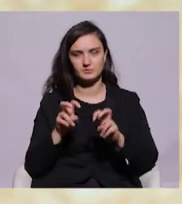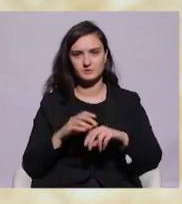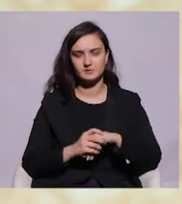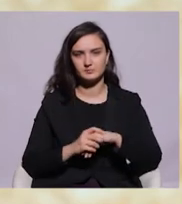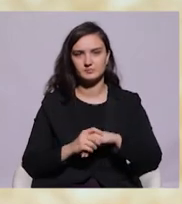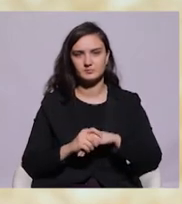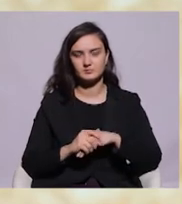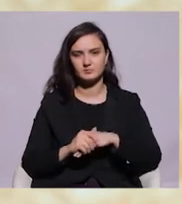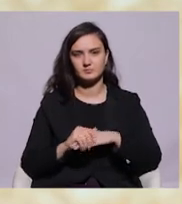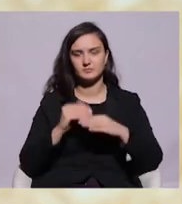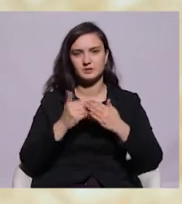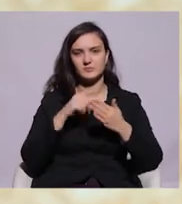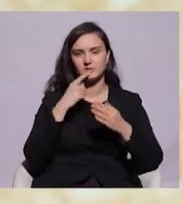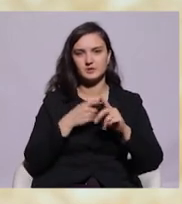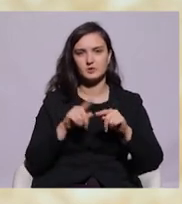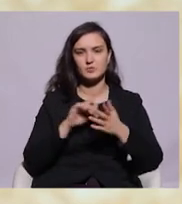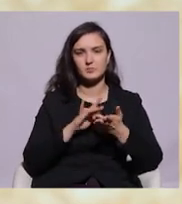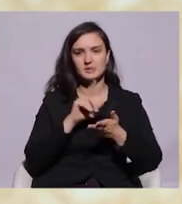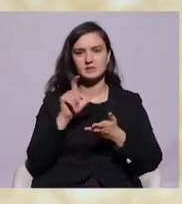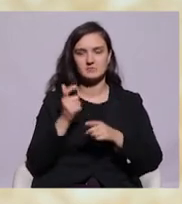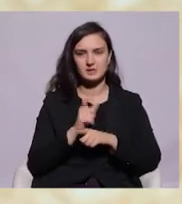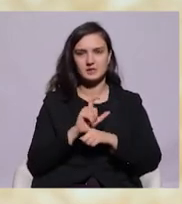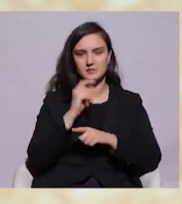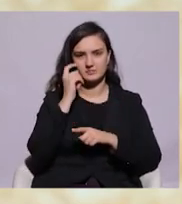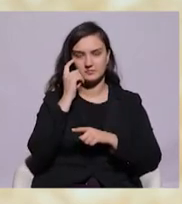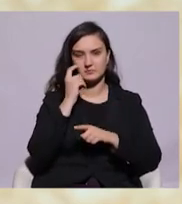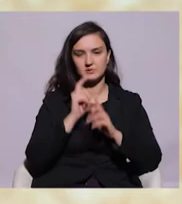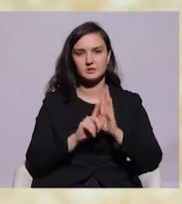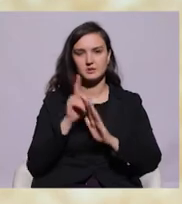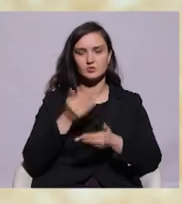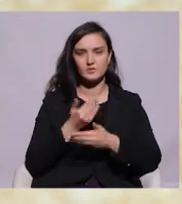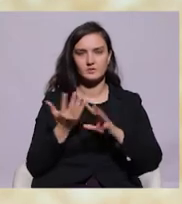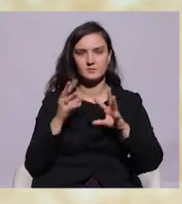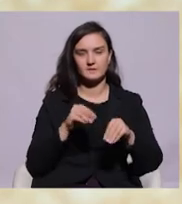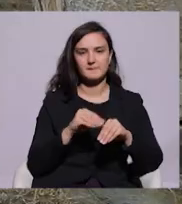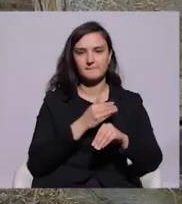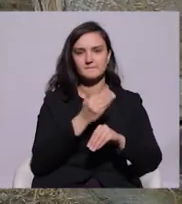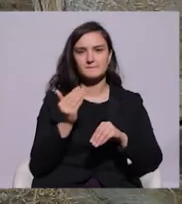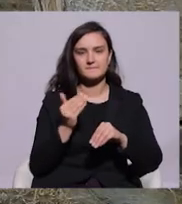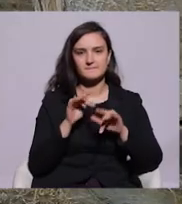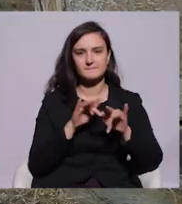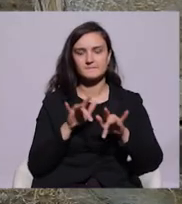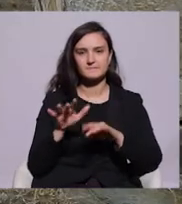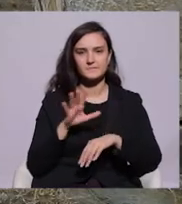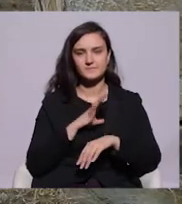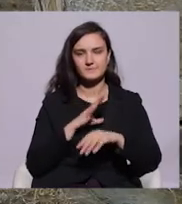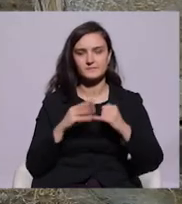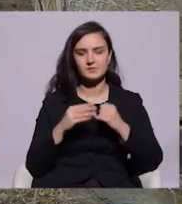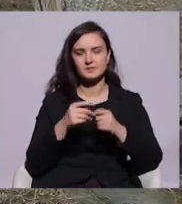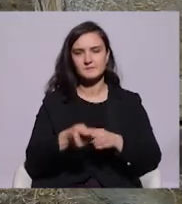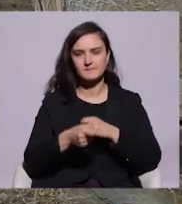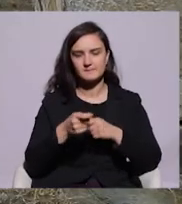უწოდებდნენ თქვათ ისიც რომ ბერძნებმა ძალიან ისე მკვიდრად დაიწყეს აქ ცხოვრება მათი ძირითადი საქმიანობა